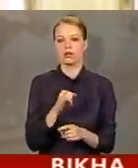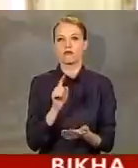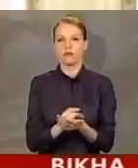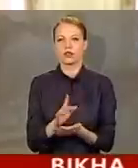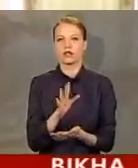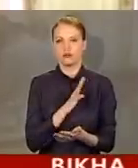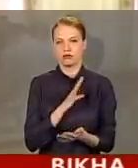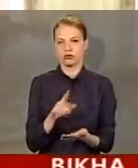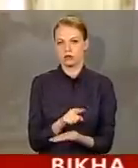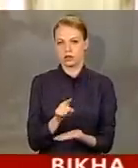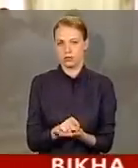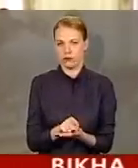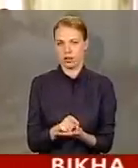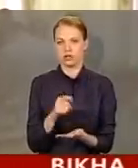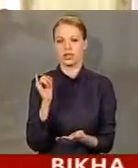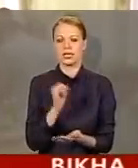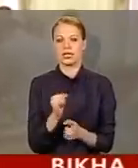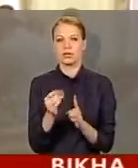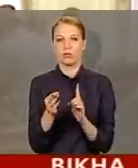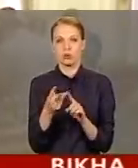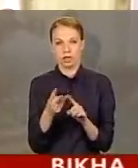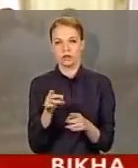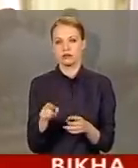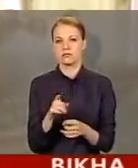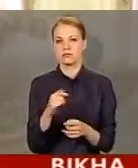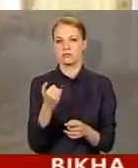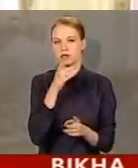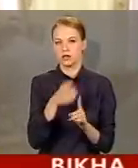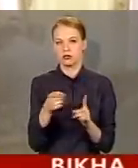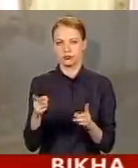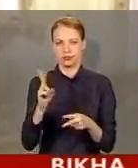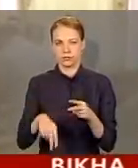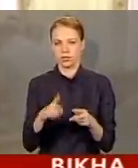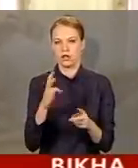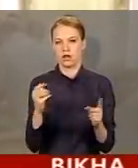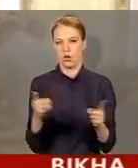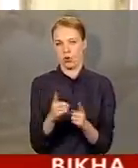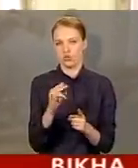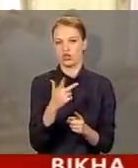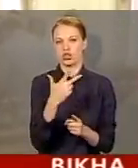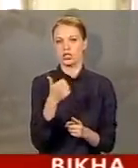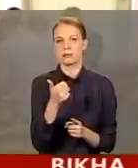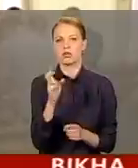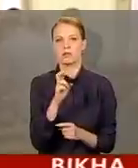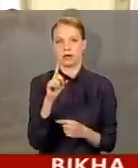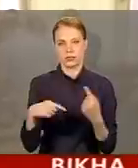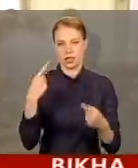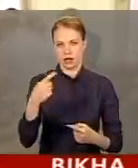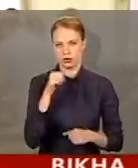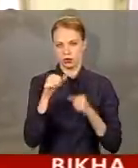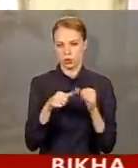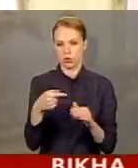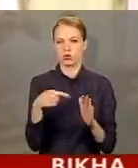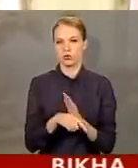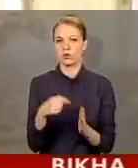повинна бути зобов'язуюча. По-третє, вона за своїм терміном дії повинна бути не коротше, ніж 31 березня наступного року.